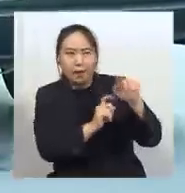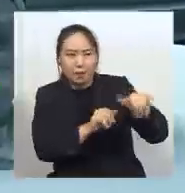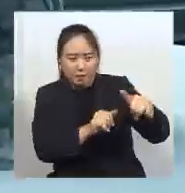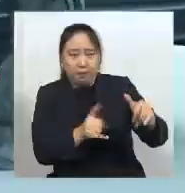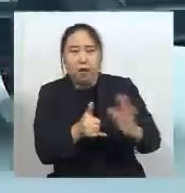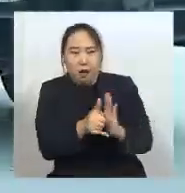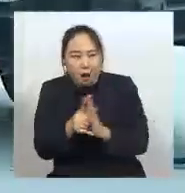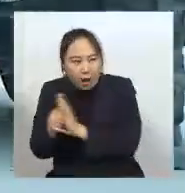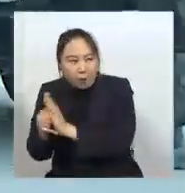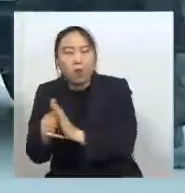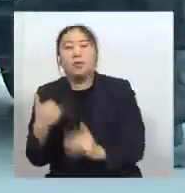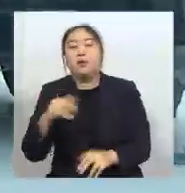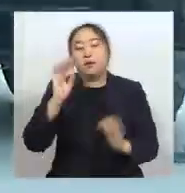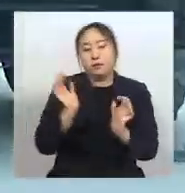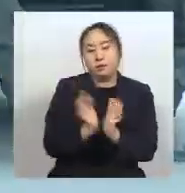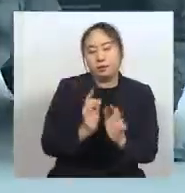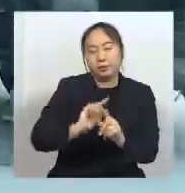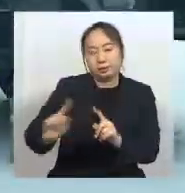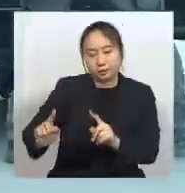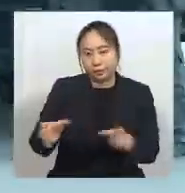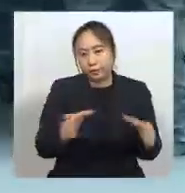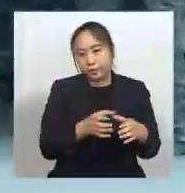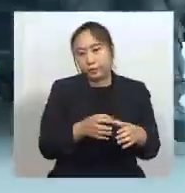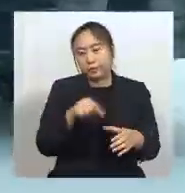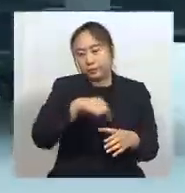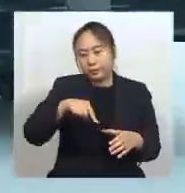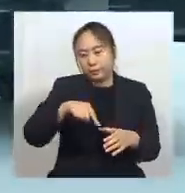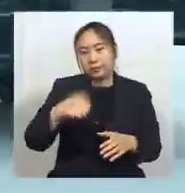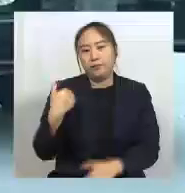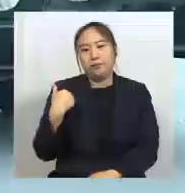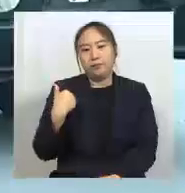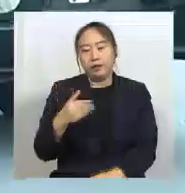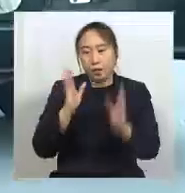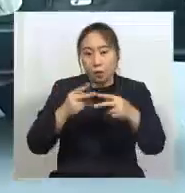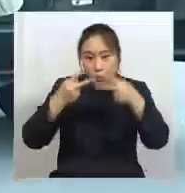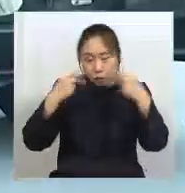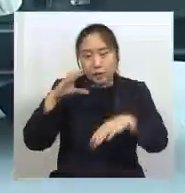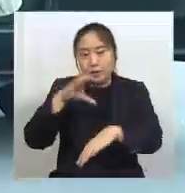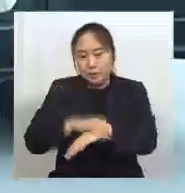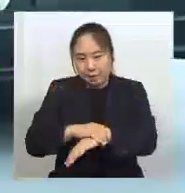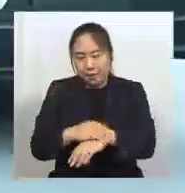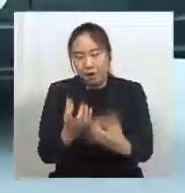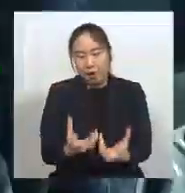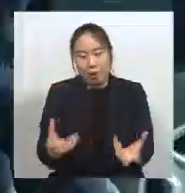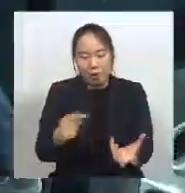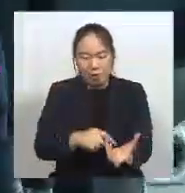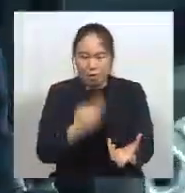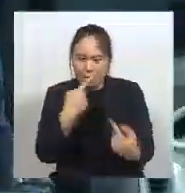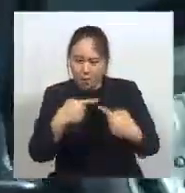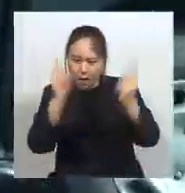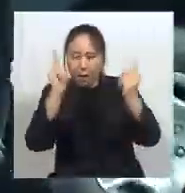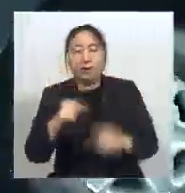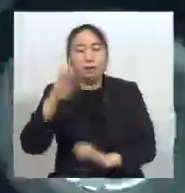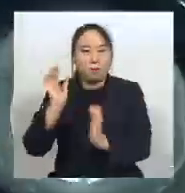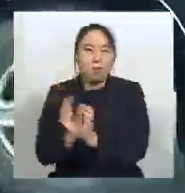คามโดยตำรวจสันติบาลและอินทราช26การสกัดกั้นและจับกุมผู้ก่อเหตุวัตถุต้องสงสัยโดยตำรวจนเ